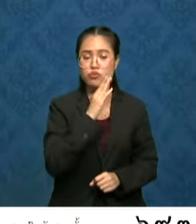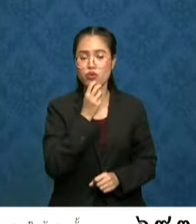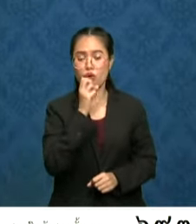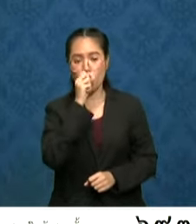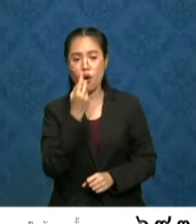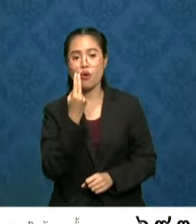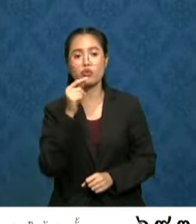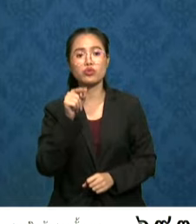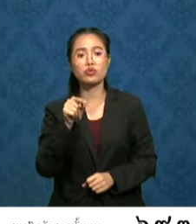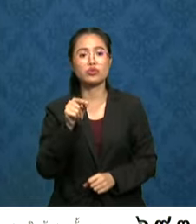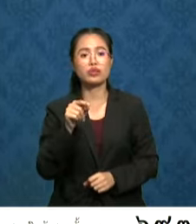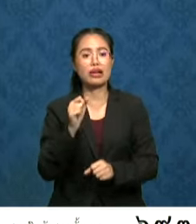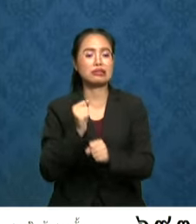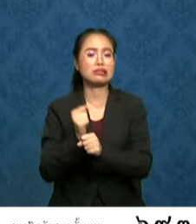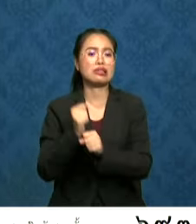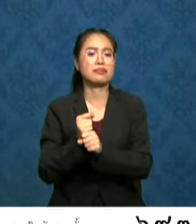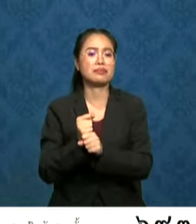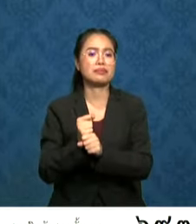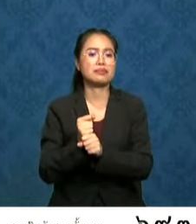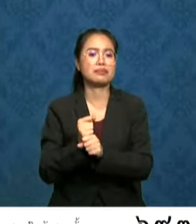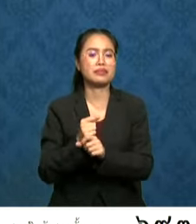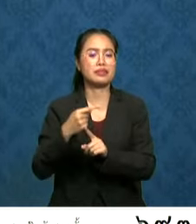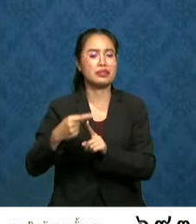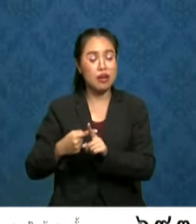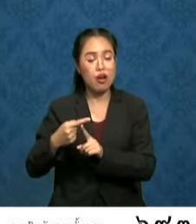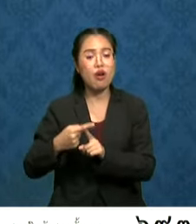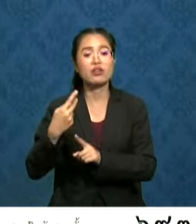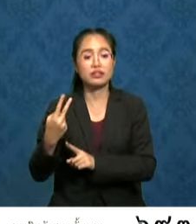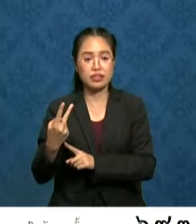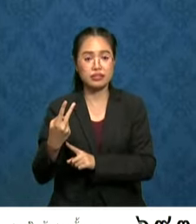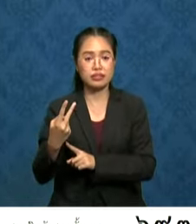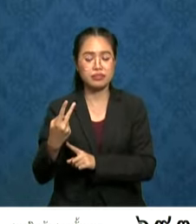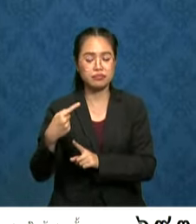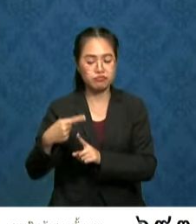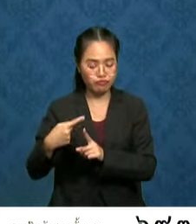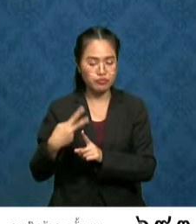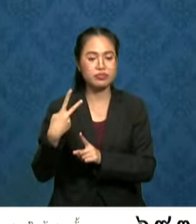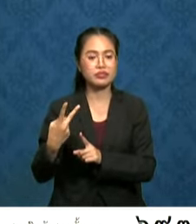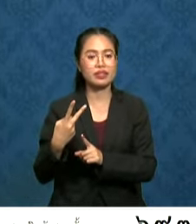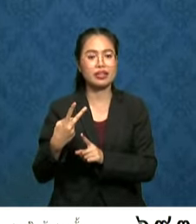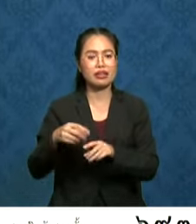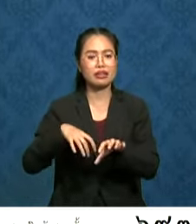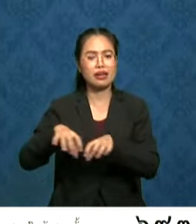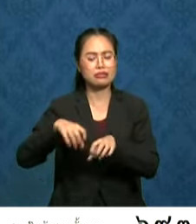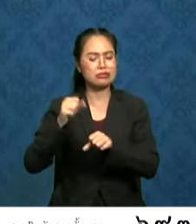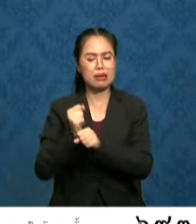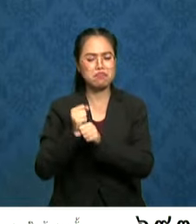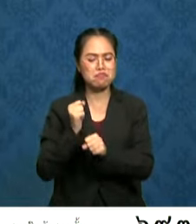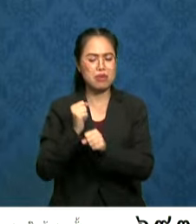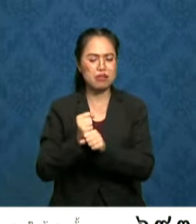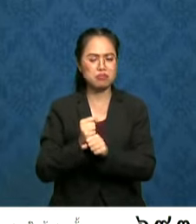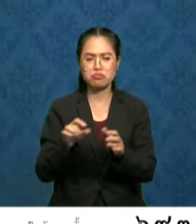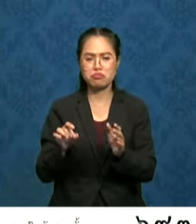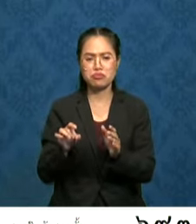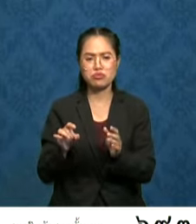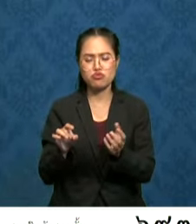policyค่ะก็เดินหน้าจริงๆค่ะก็เดินมาได้สัก 2เดือนค่ะเดินมาได้ 2เดือนแล้วค่ะยังไม่ได้มีอะไรเป็นรูปธรรมเลยแต่ตั้งแต่ที่